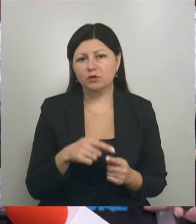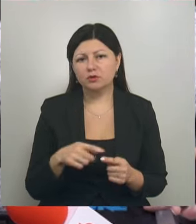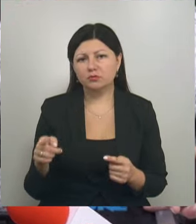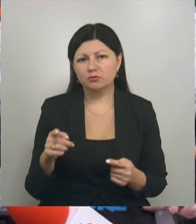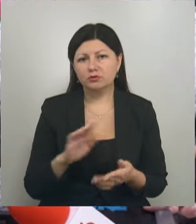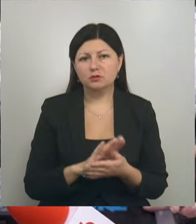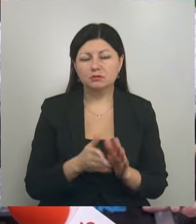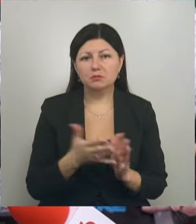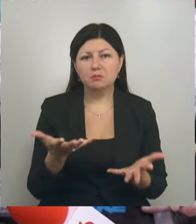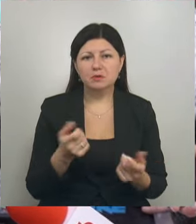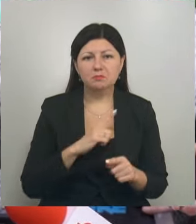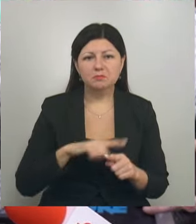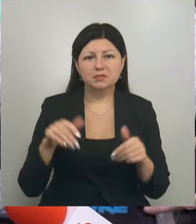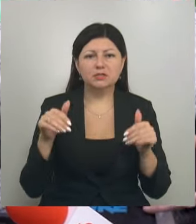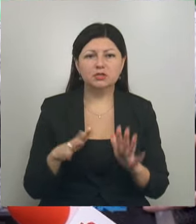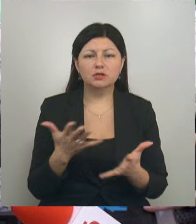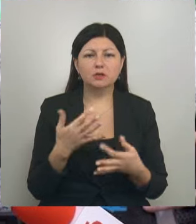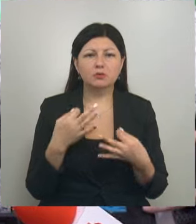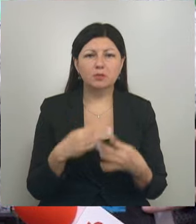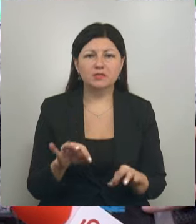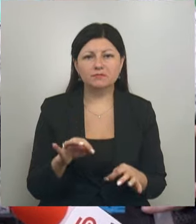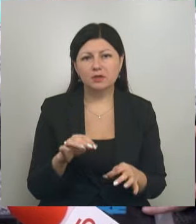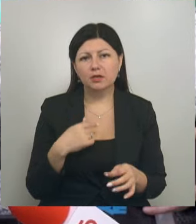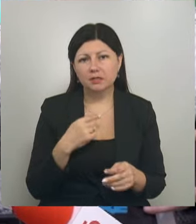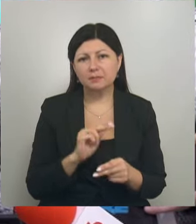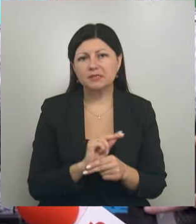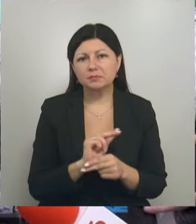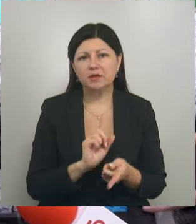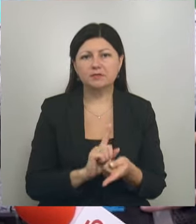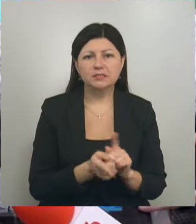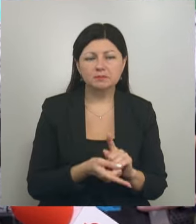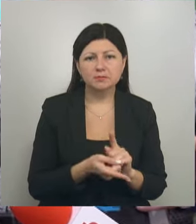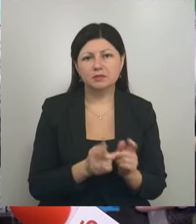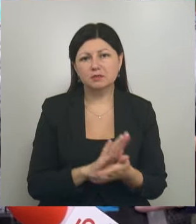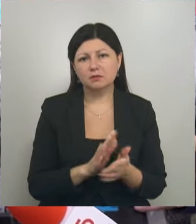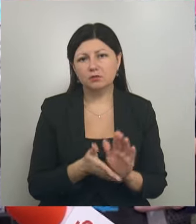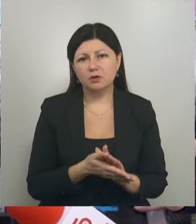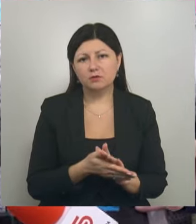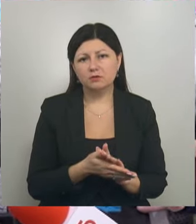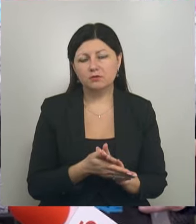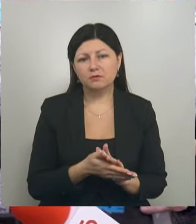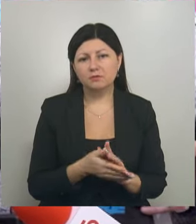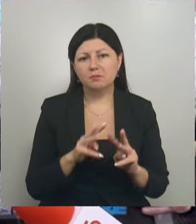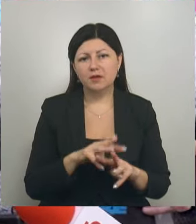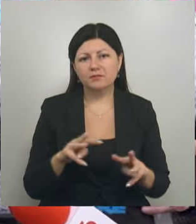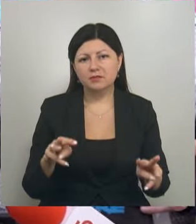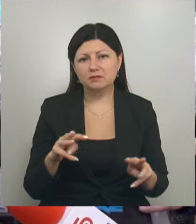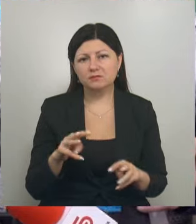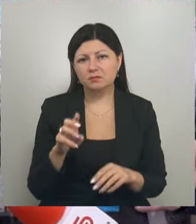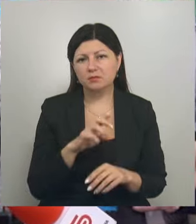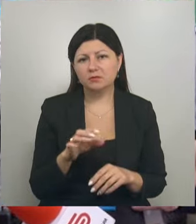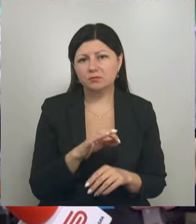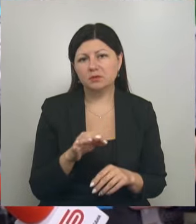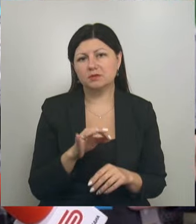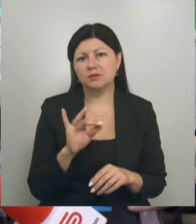Он принимает быстрые решения, которые позволяют нам изменить эту ситуацию. Правительство Российской Федерации во главе с